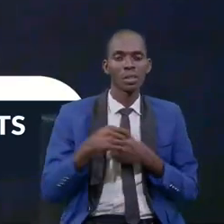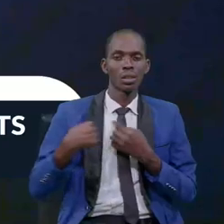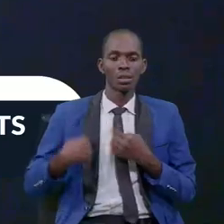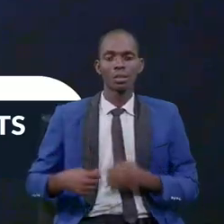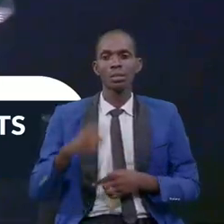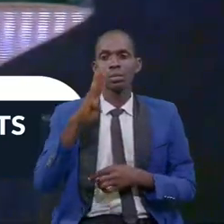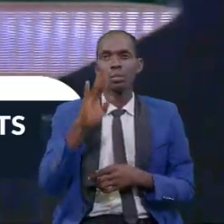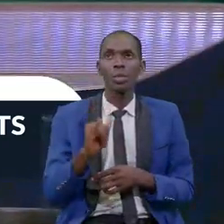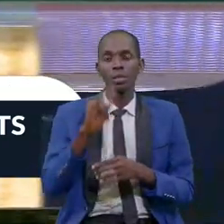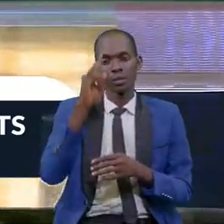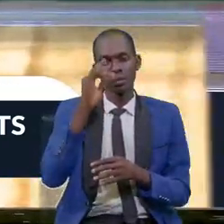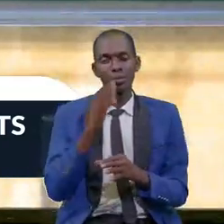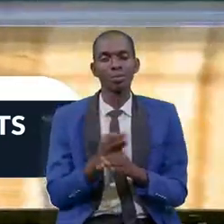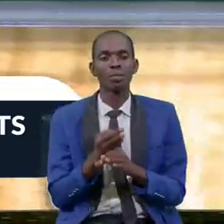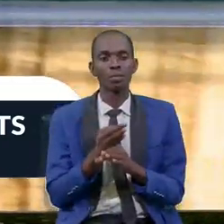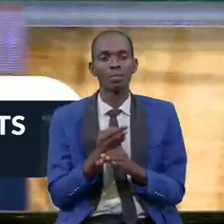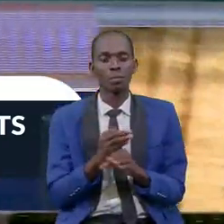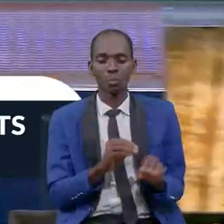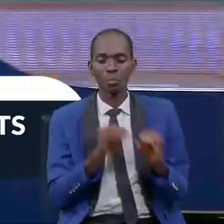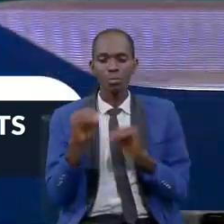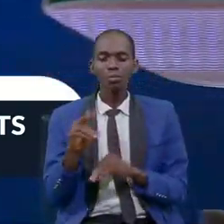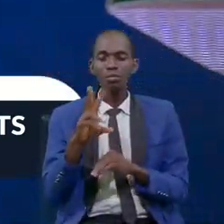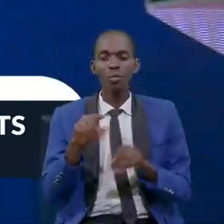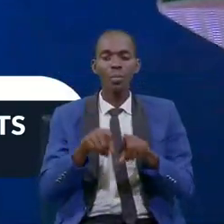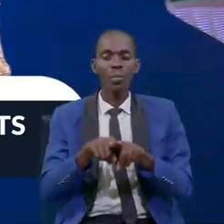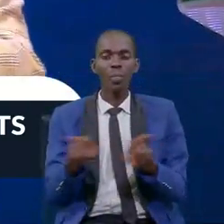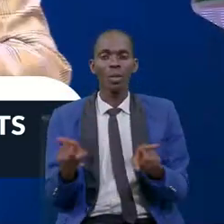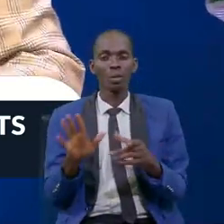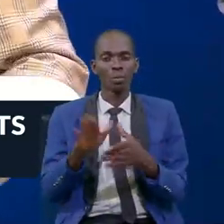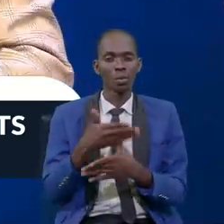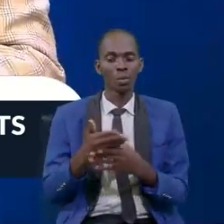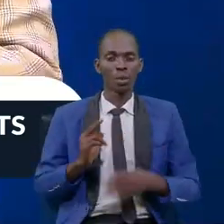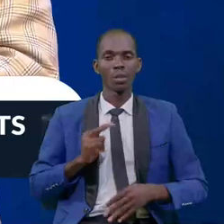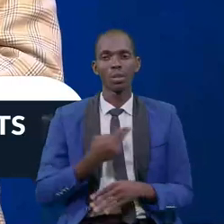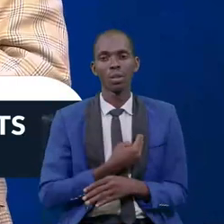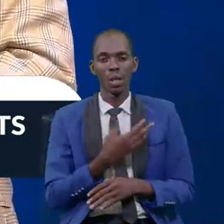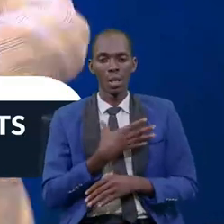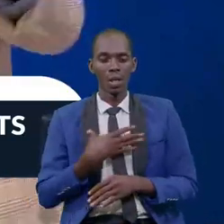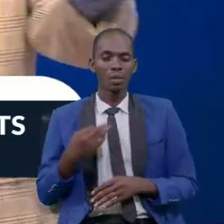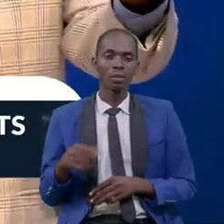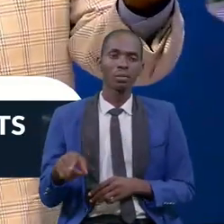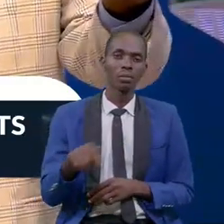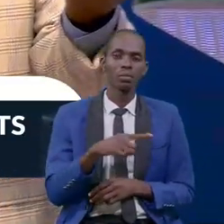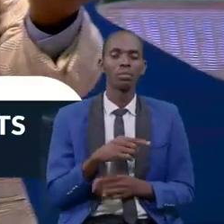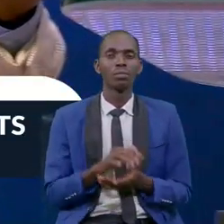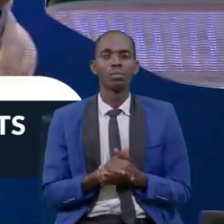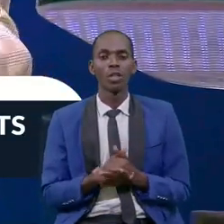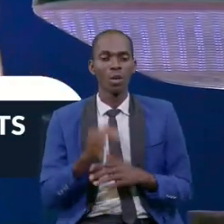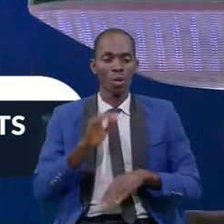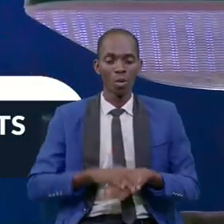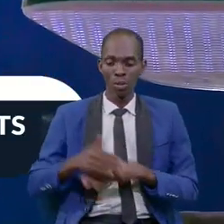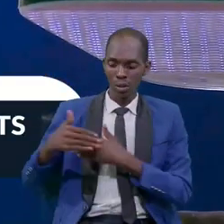Il n'a fait aucune différence entre nous et eux, ayant purifié leur cœur par la foi. Il n'a fait aucune différence entre nous et